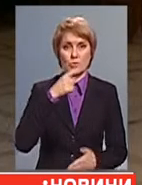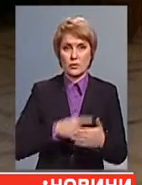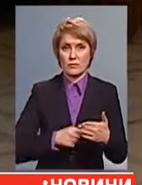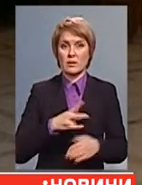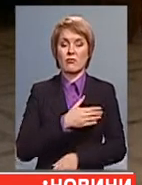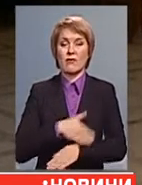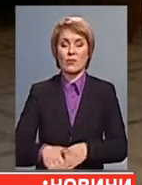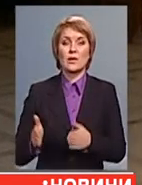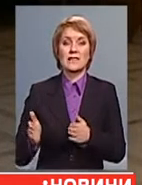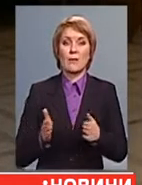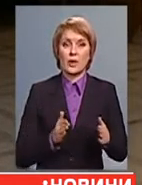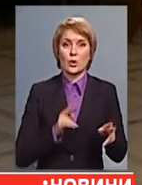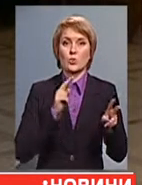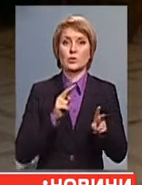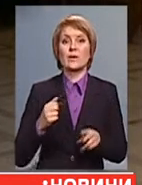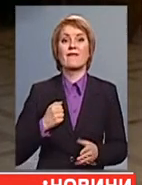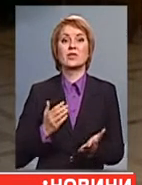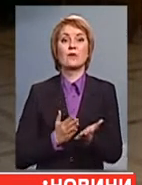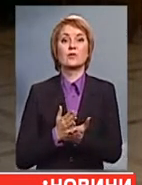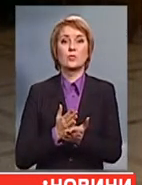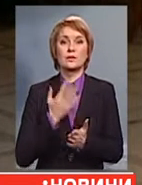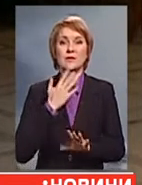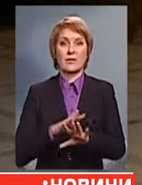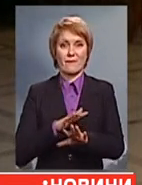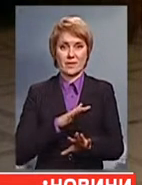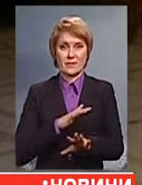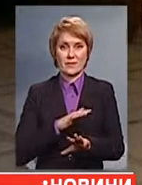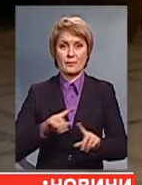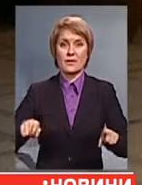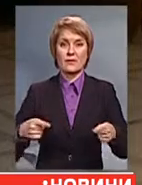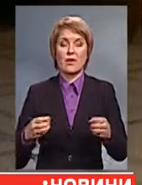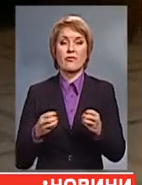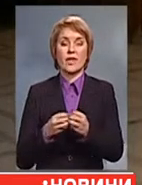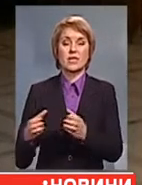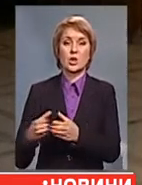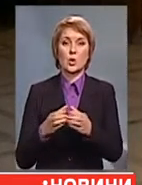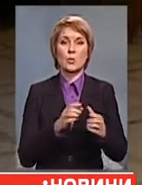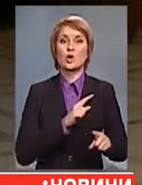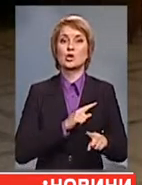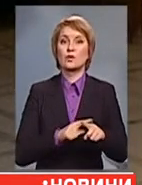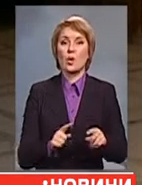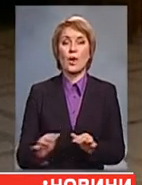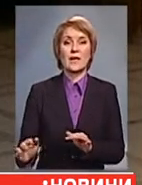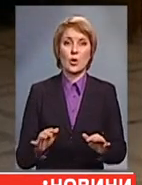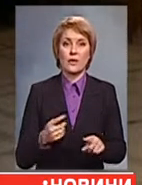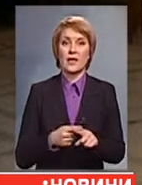слідкують військовослужбовці Національної гвардії. Окрім цього, створено 10 груп швидкого реагування, які працюють з